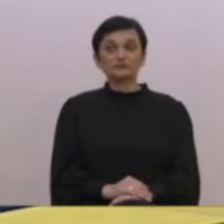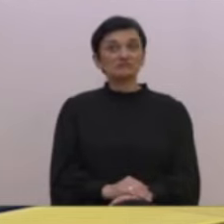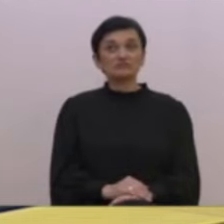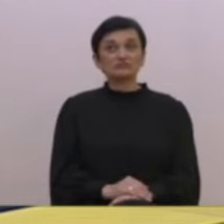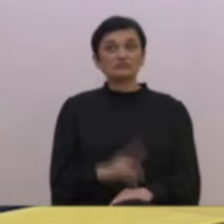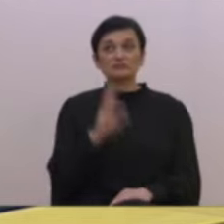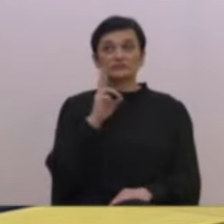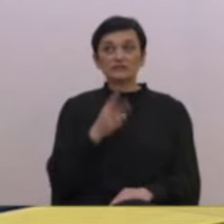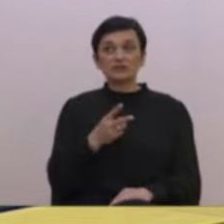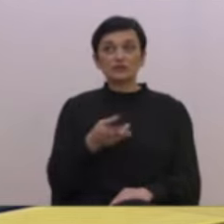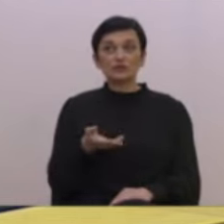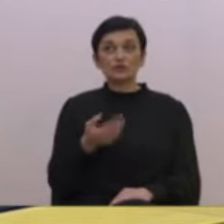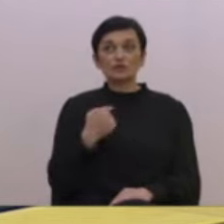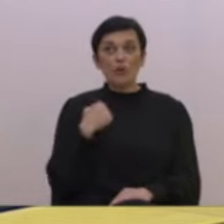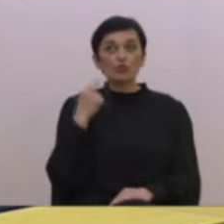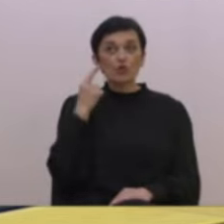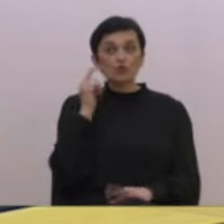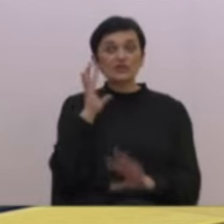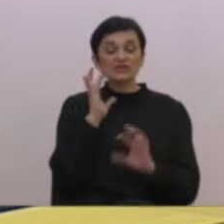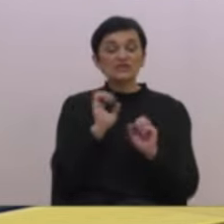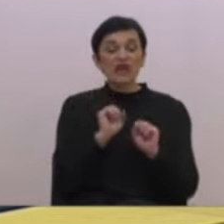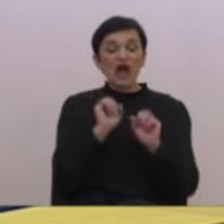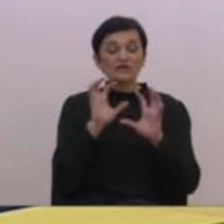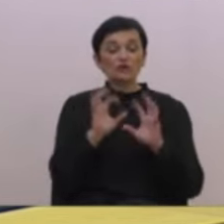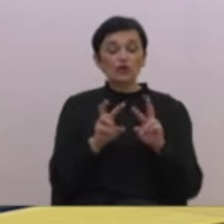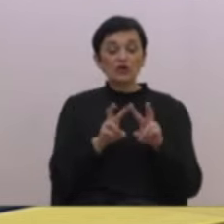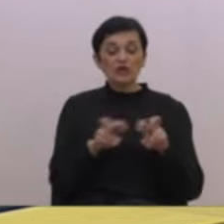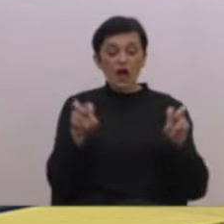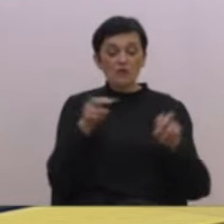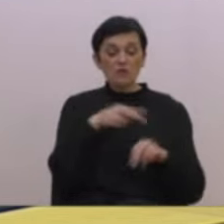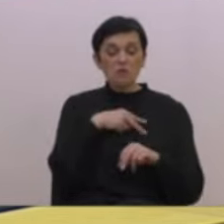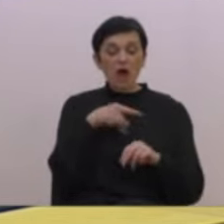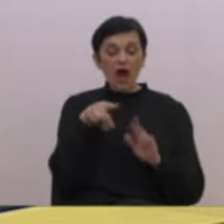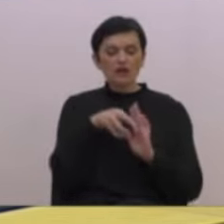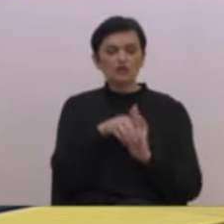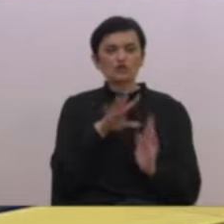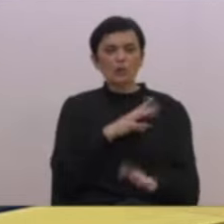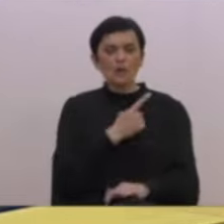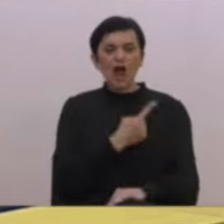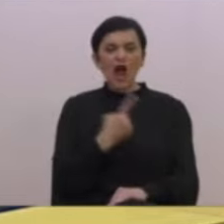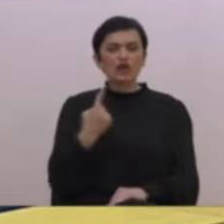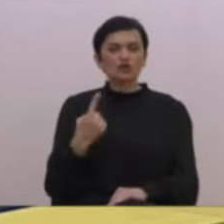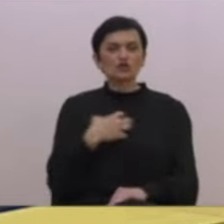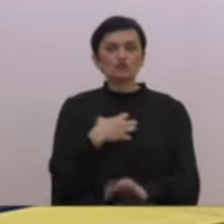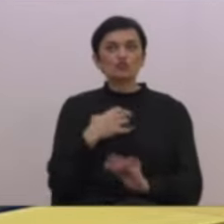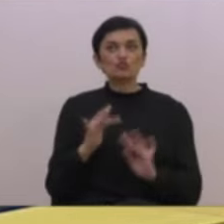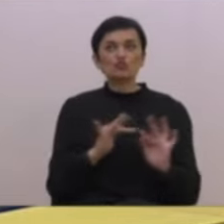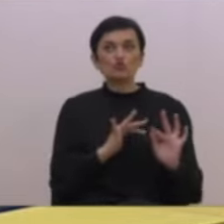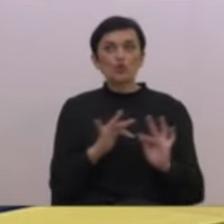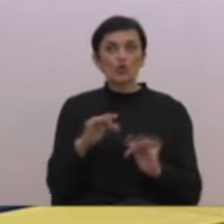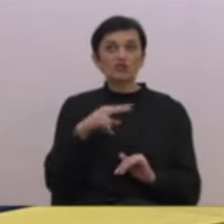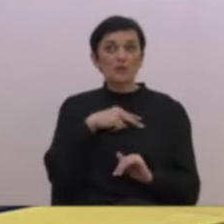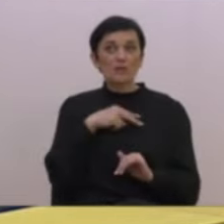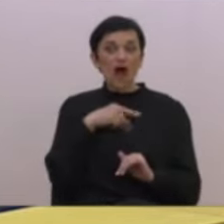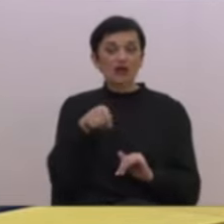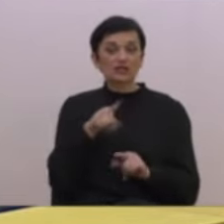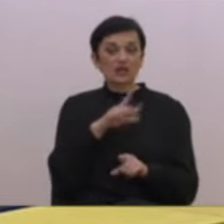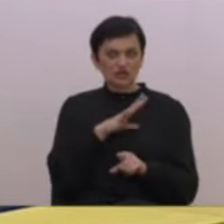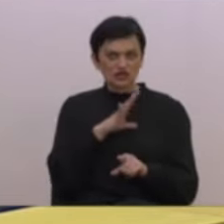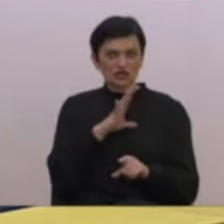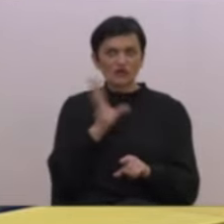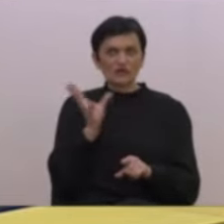ვიცი მე მგონი თავდაცვის კოდექსის განხილვა ამ პარლამენტში იყო ერთ-ერთი ყველაზე მნიშვნელოვანი პროცესი, რაც ამ პარლამენტში მოხდა რა, ყველა